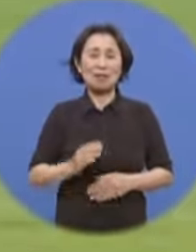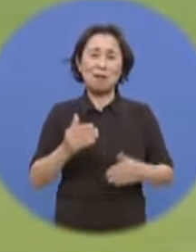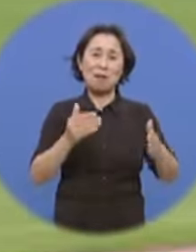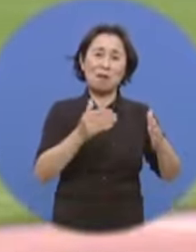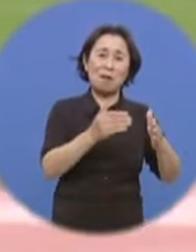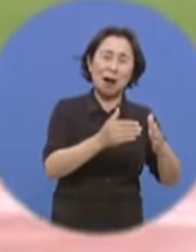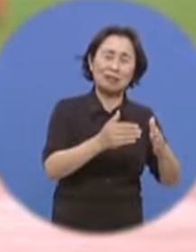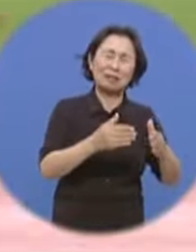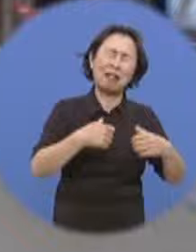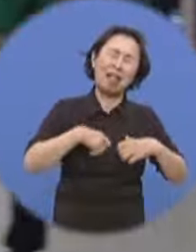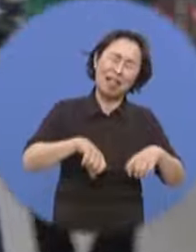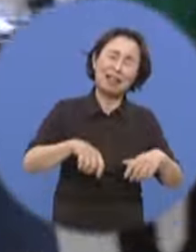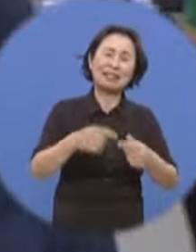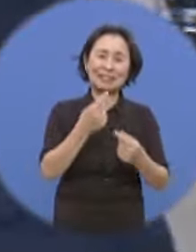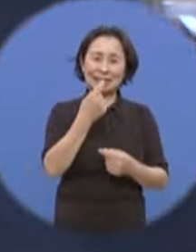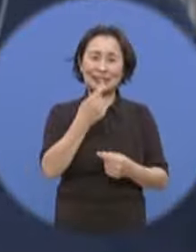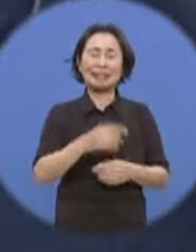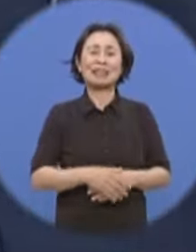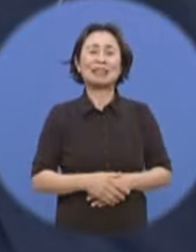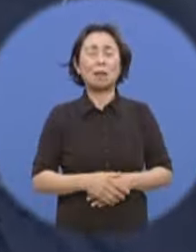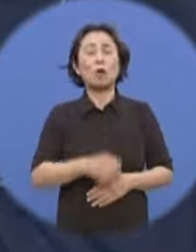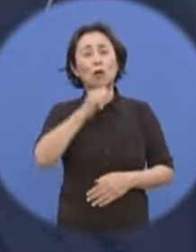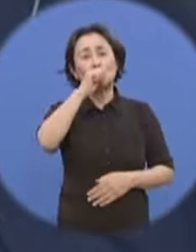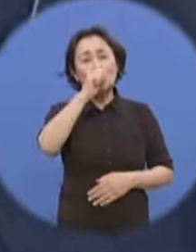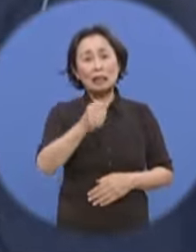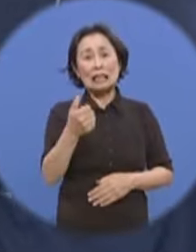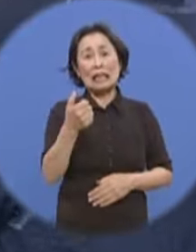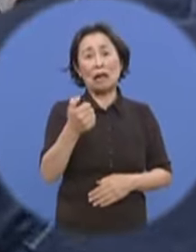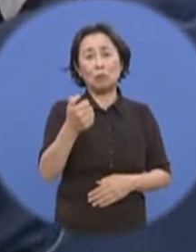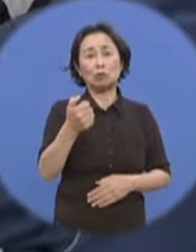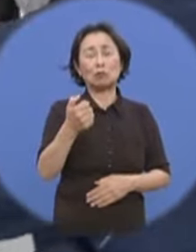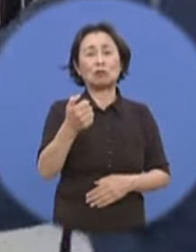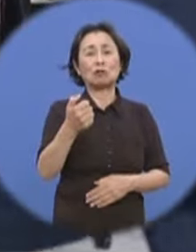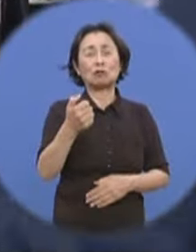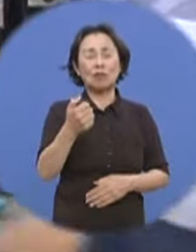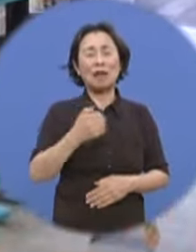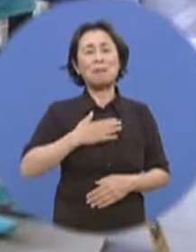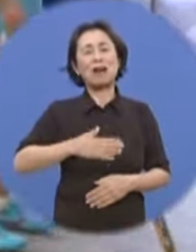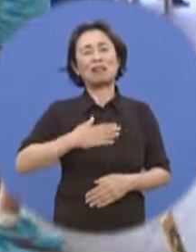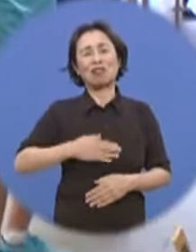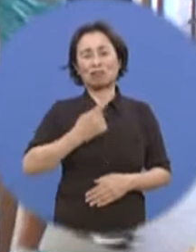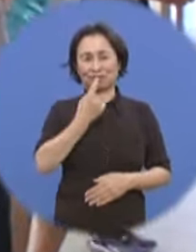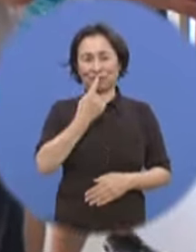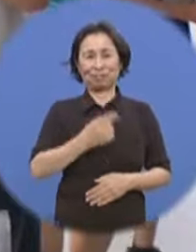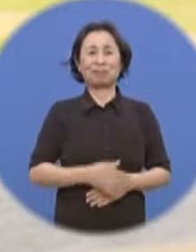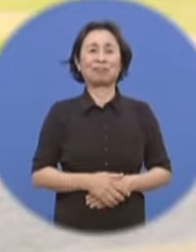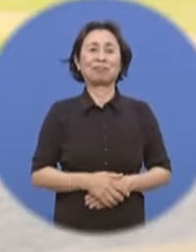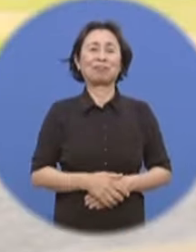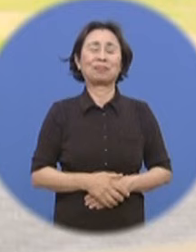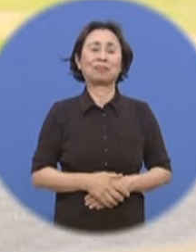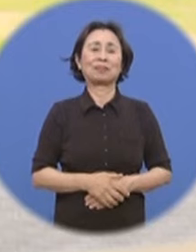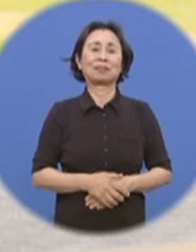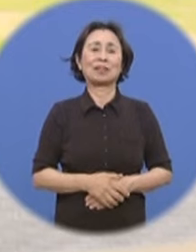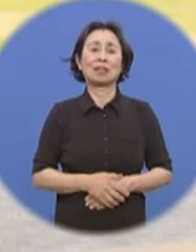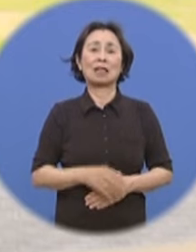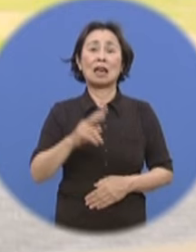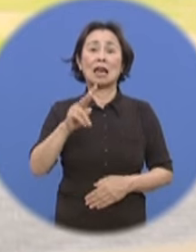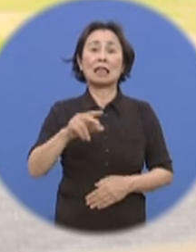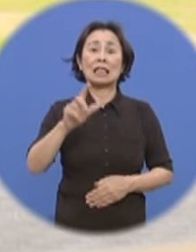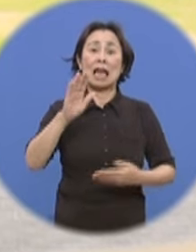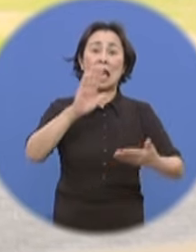バテてしまったんですけどま申し分ないタイムではいもう満足いけるタイムでしたレ